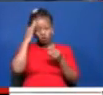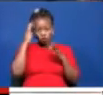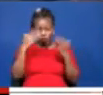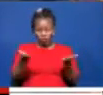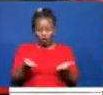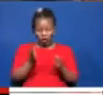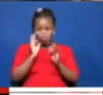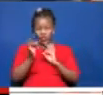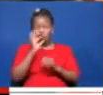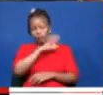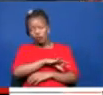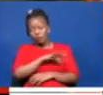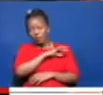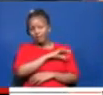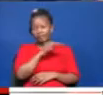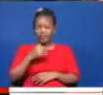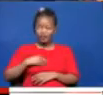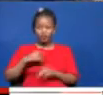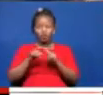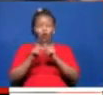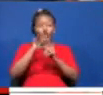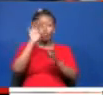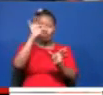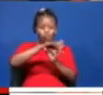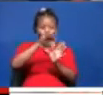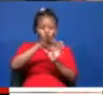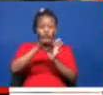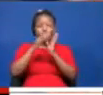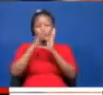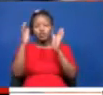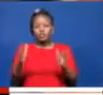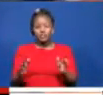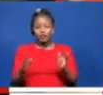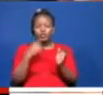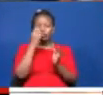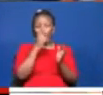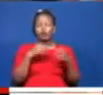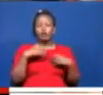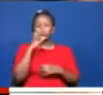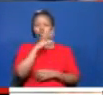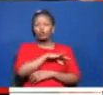kufaidika, tuchague mtu atakuja kukuwa na manufaa kwetu.